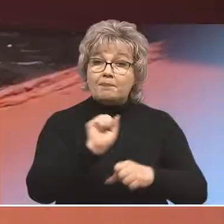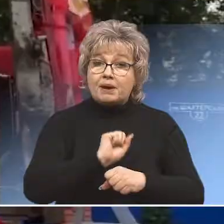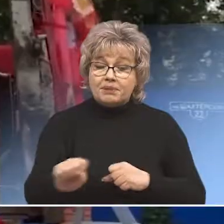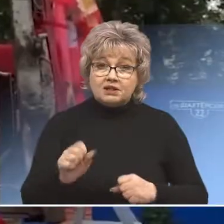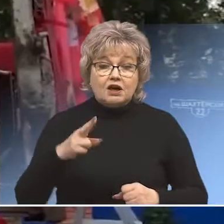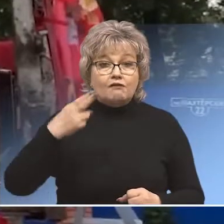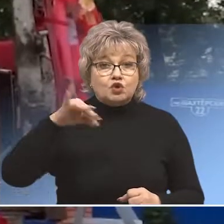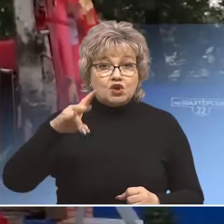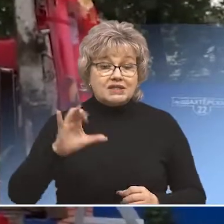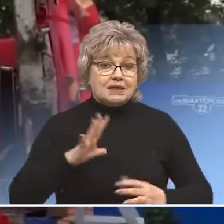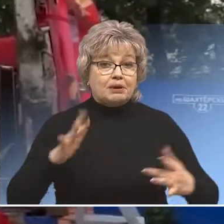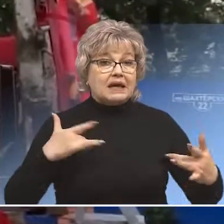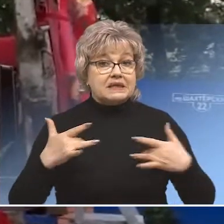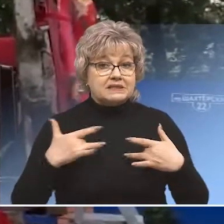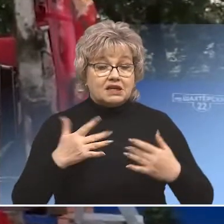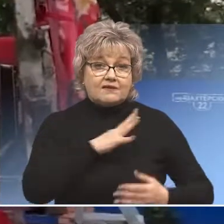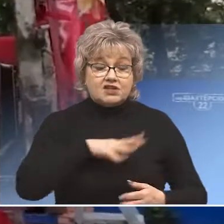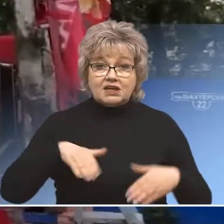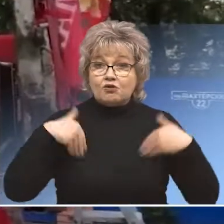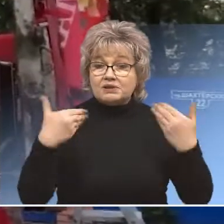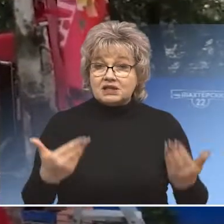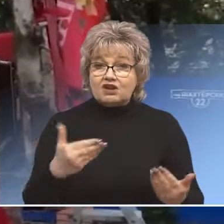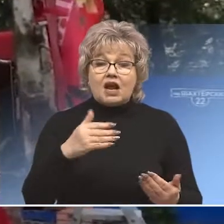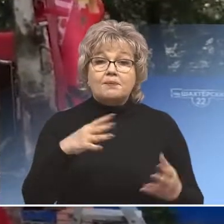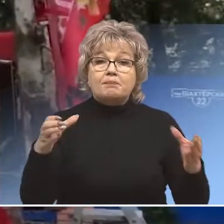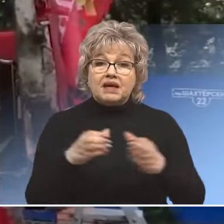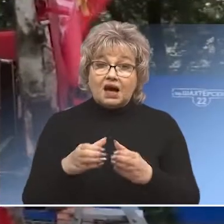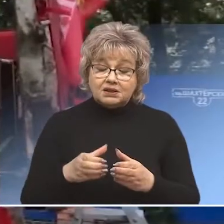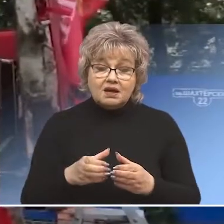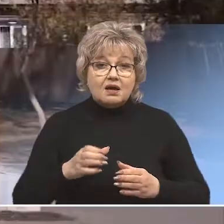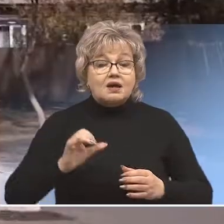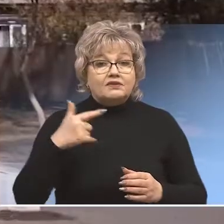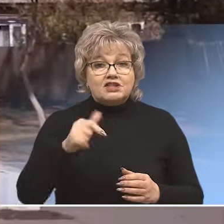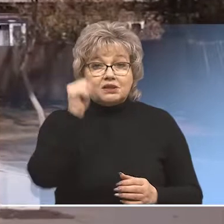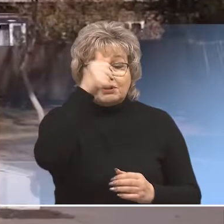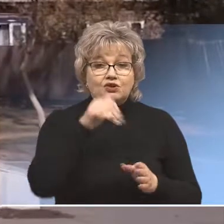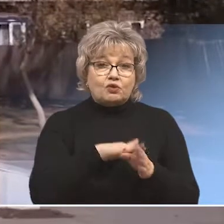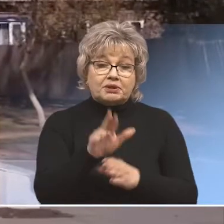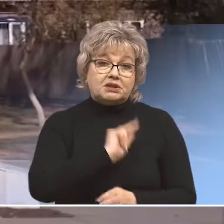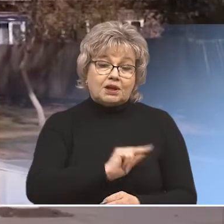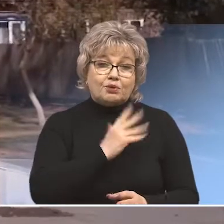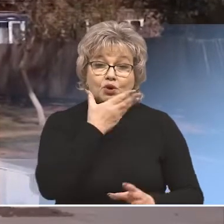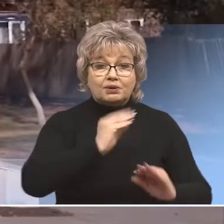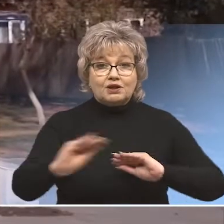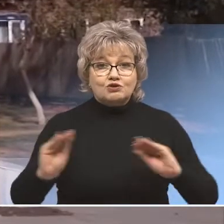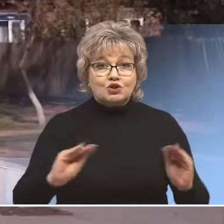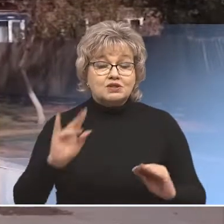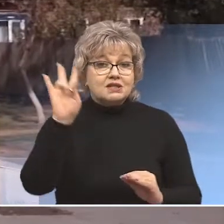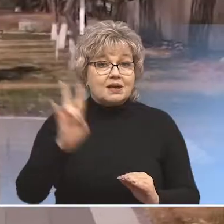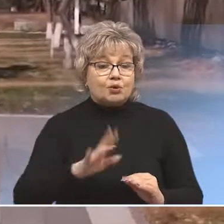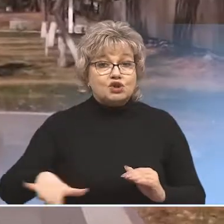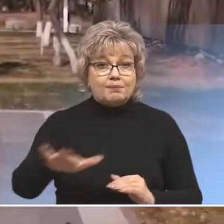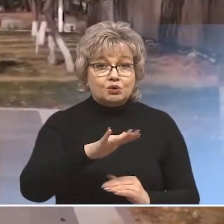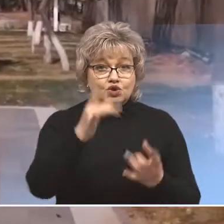Великой Победы. В Донецке проходили концерты. Ветеранов поздравляли фронтовые бригады. В 2020 году проведены работы по благоустройству